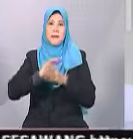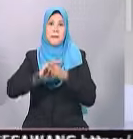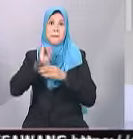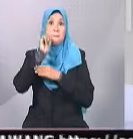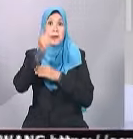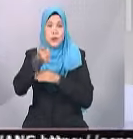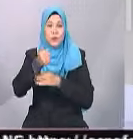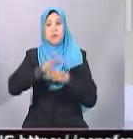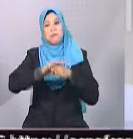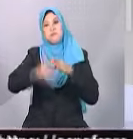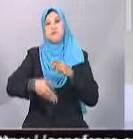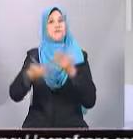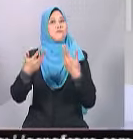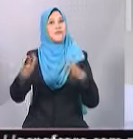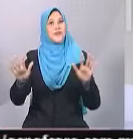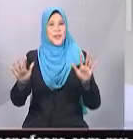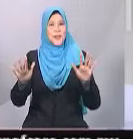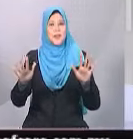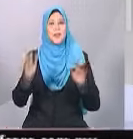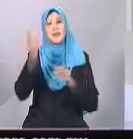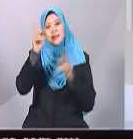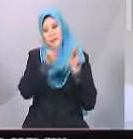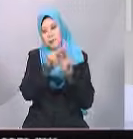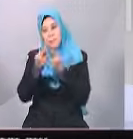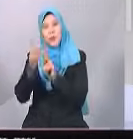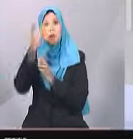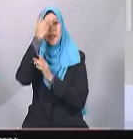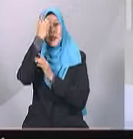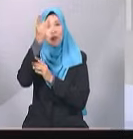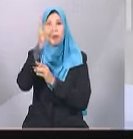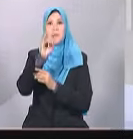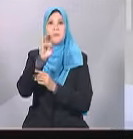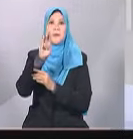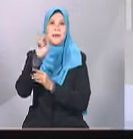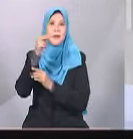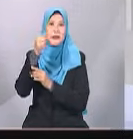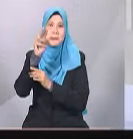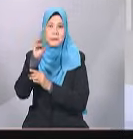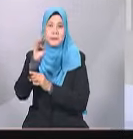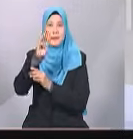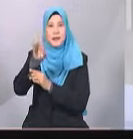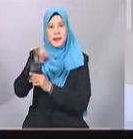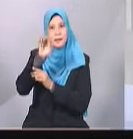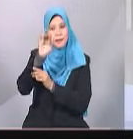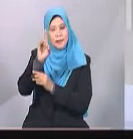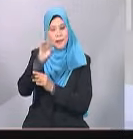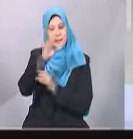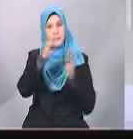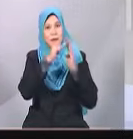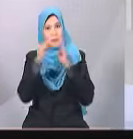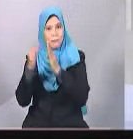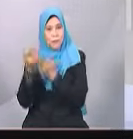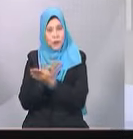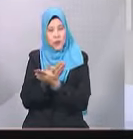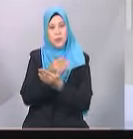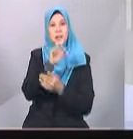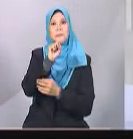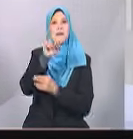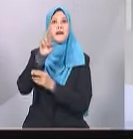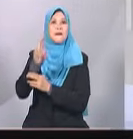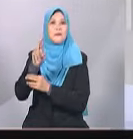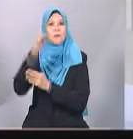esok. Ia melibatkan PKPD di Kampung Dato' Ibrahim Majid dan Bandar Baharu Dato' Ibrahim Majid, Simpang Renggam,